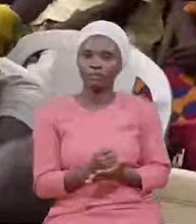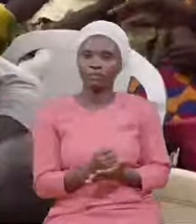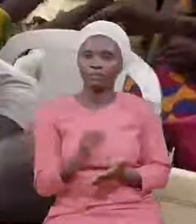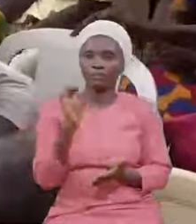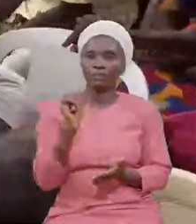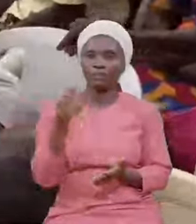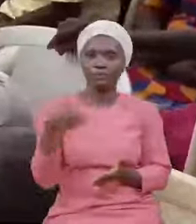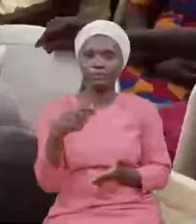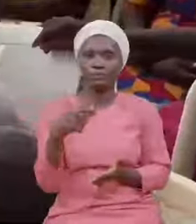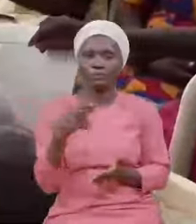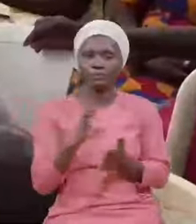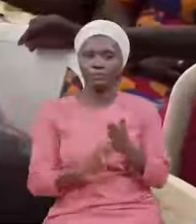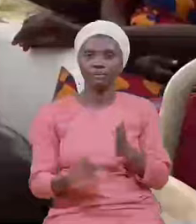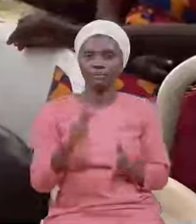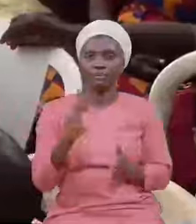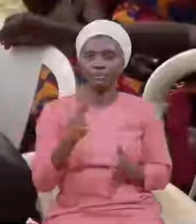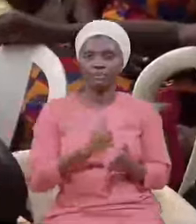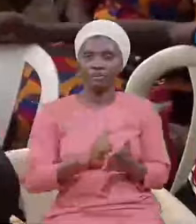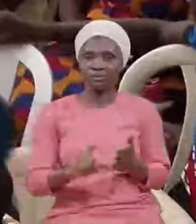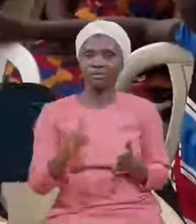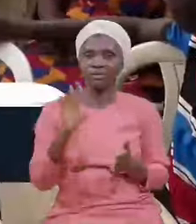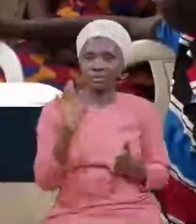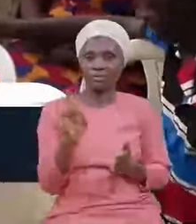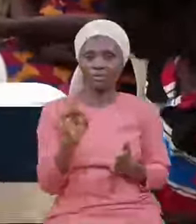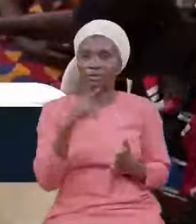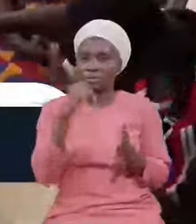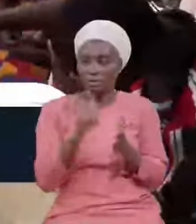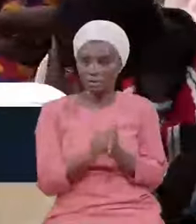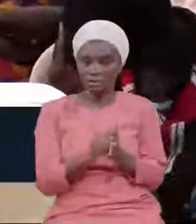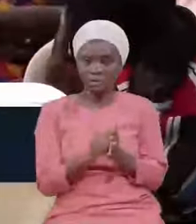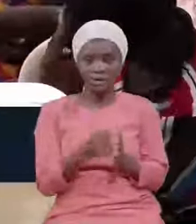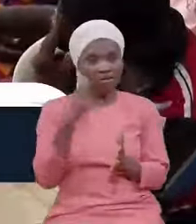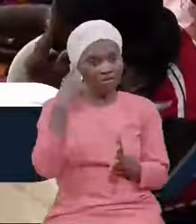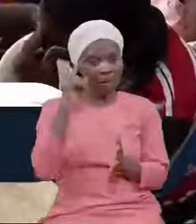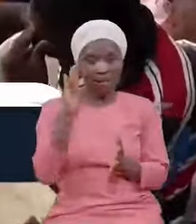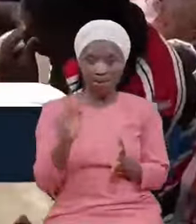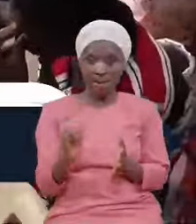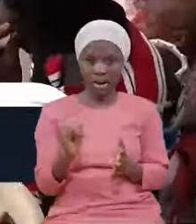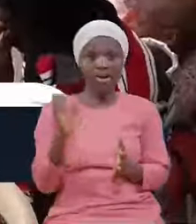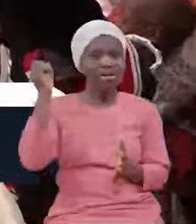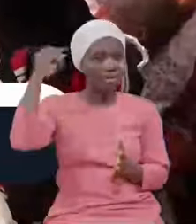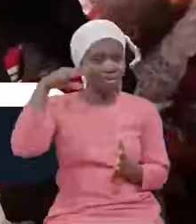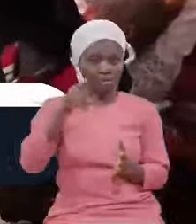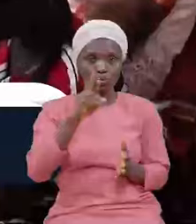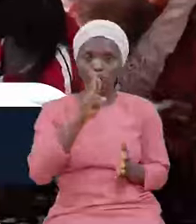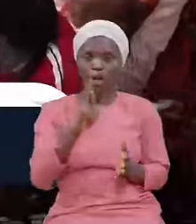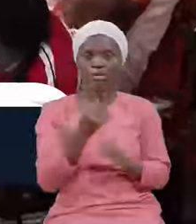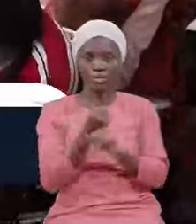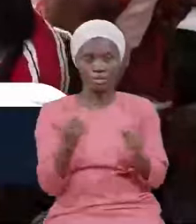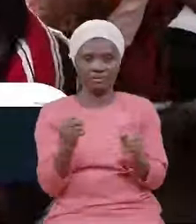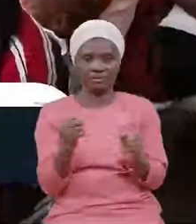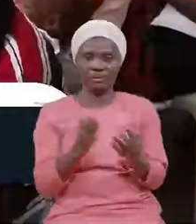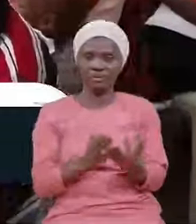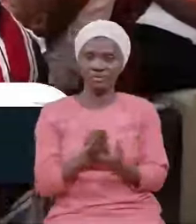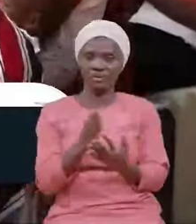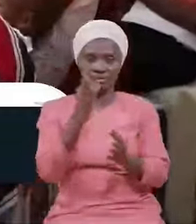2, verset 8. Éphésiens 2, 8. C'est par la grâce que vous êtes sauvés, par le moyen